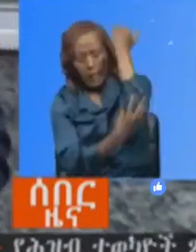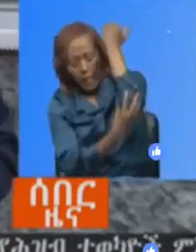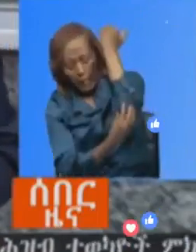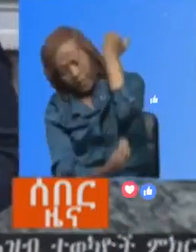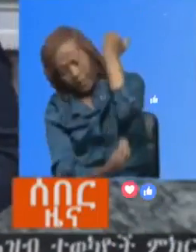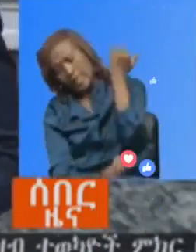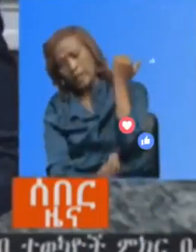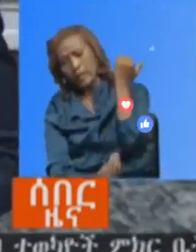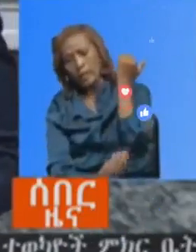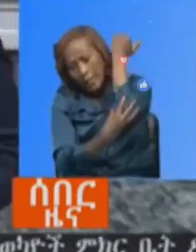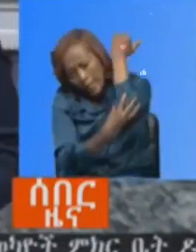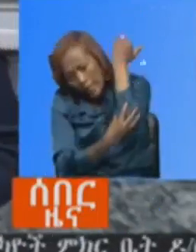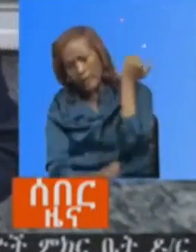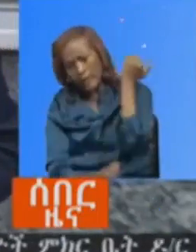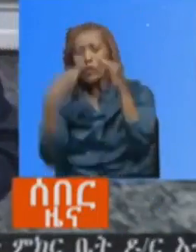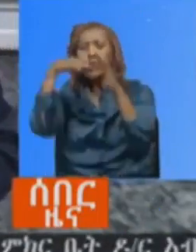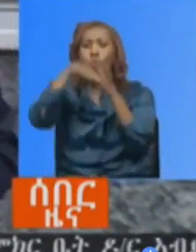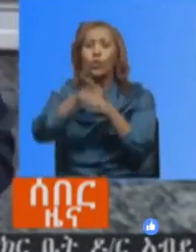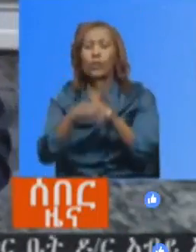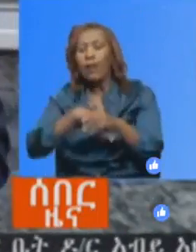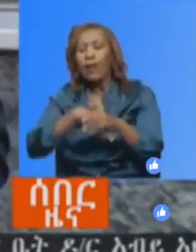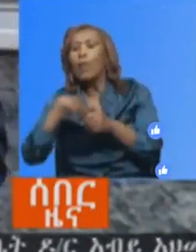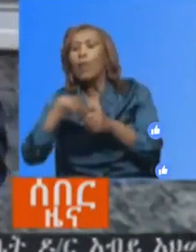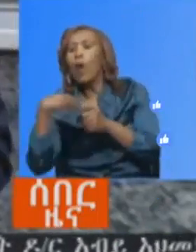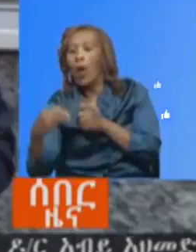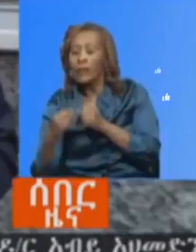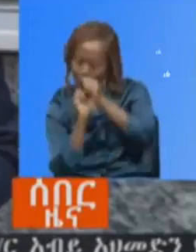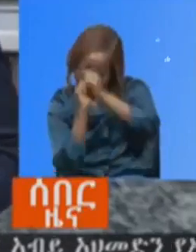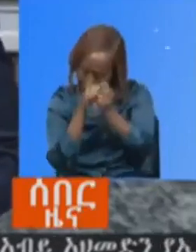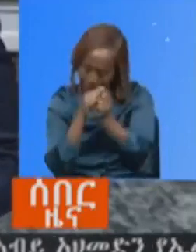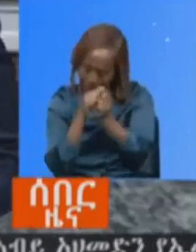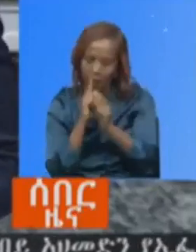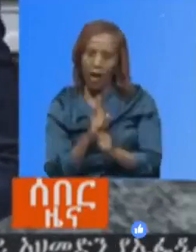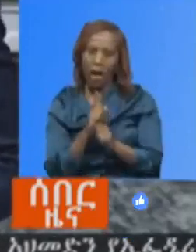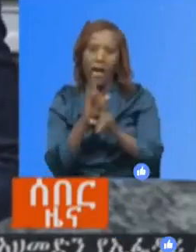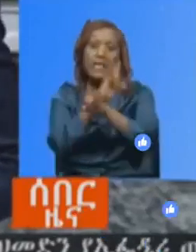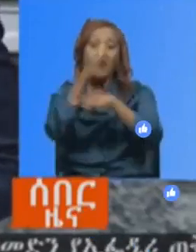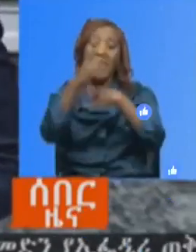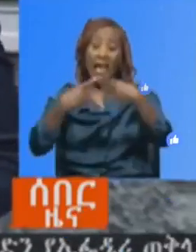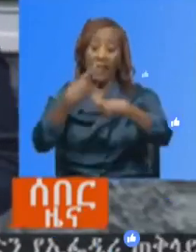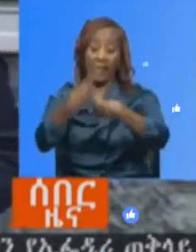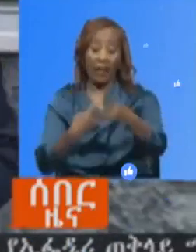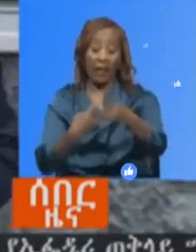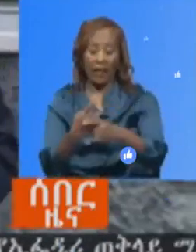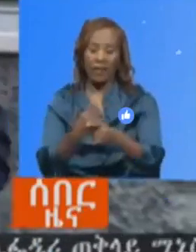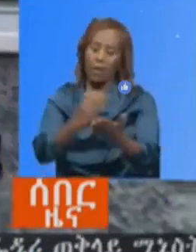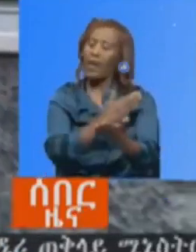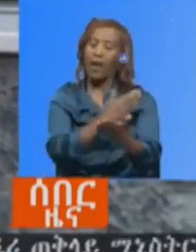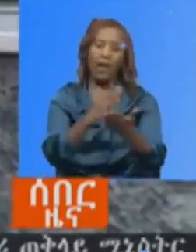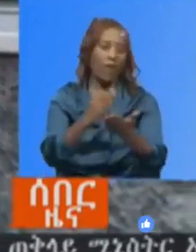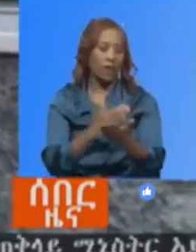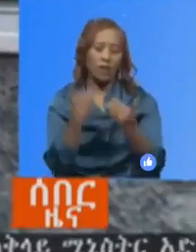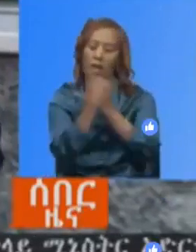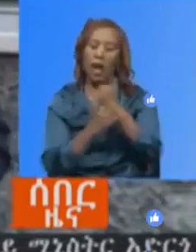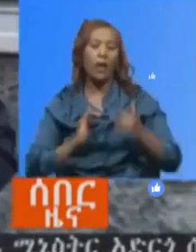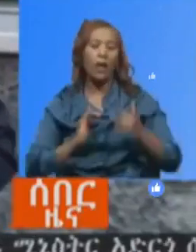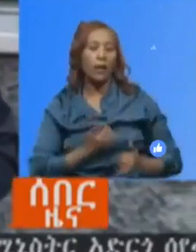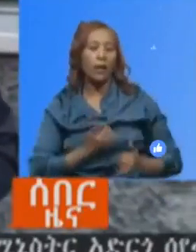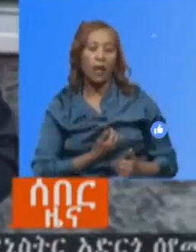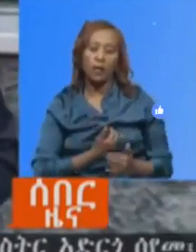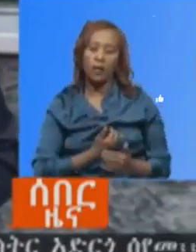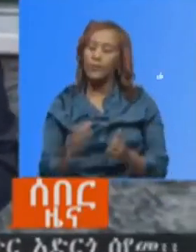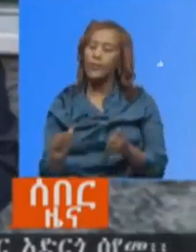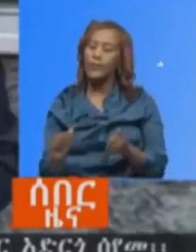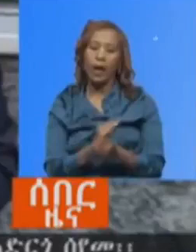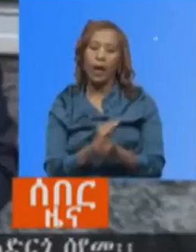አዘቅት ከደህነት አዘቅት ውስጥ ለማውጣት እንትጋ ዘረኝነትና መከፋፈልን ከሀገራችን